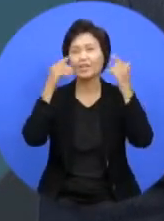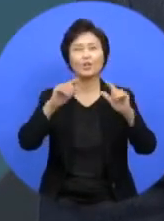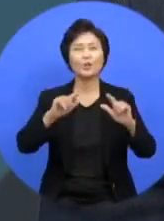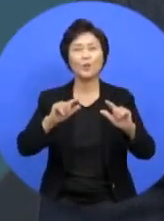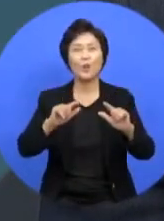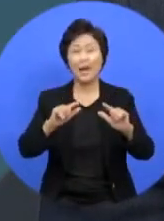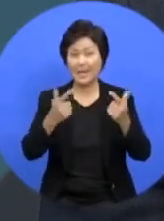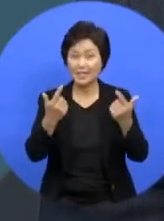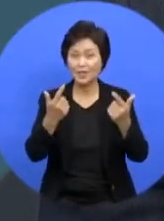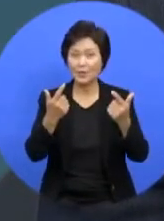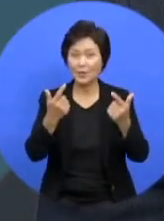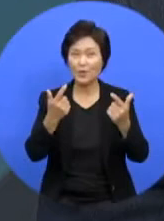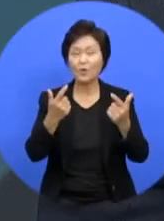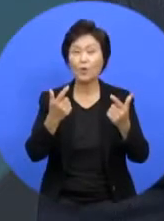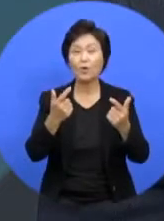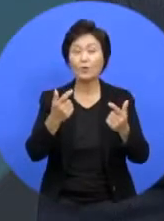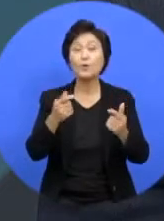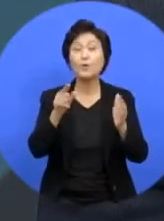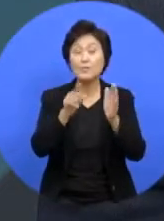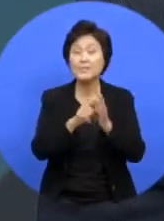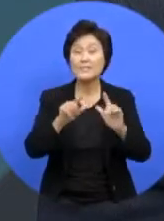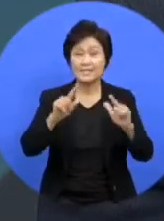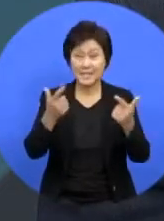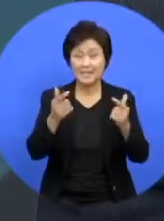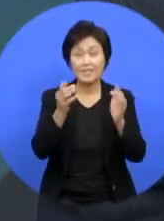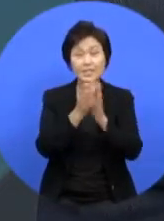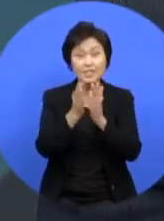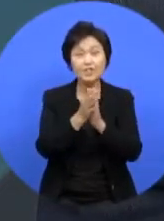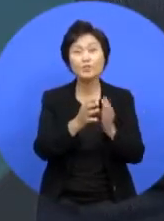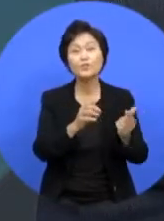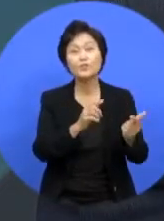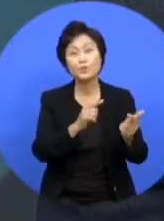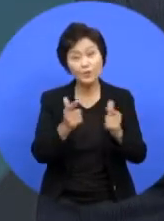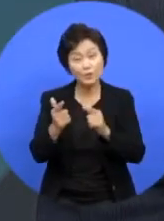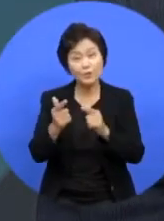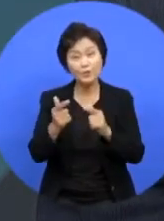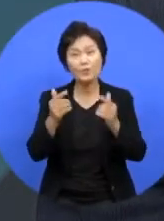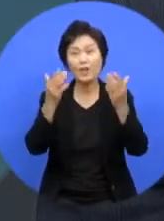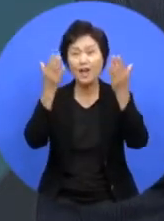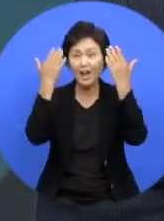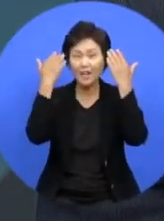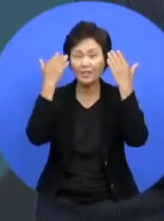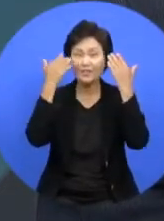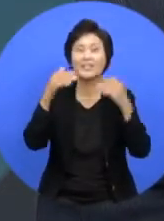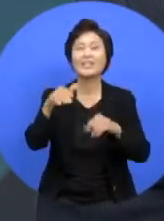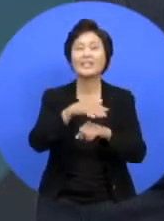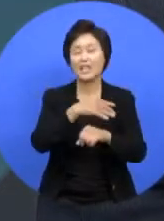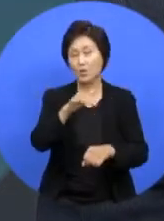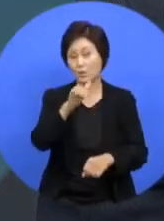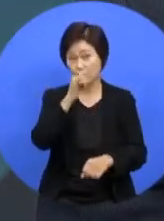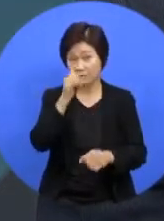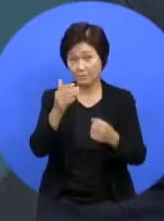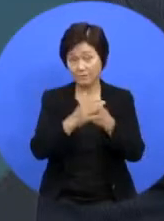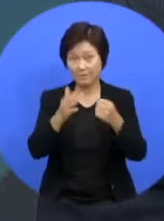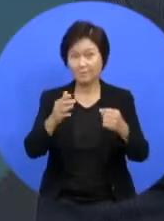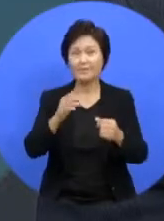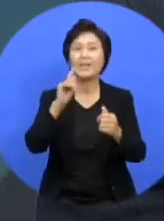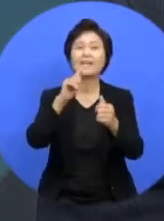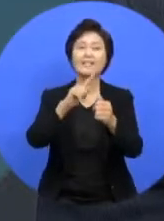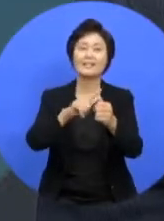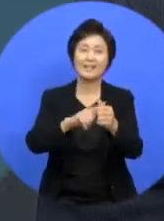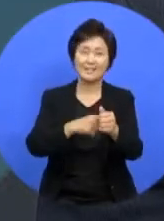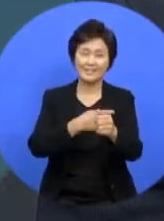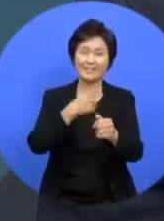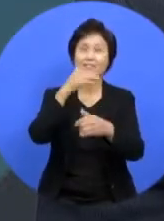기독교이지 않은 친구들도 학교에 있기 때문에 좀 더 자연스럽게 하나님을 받아들일 수 있는